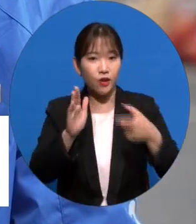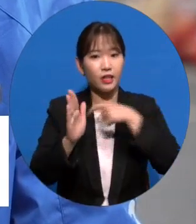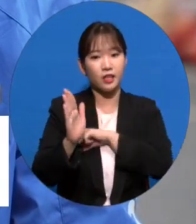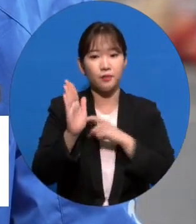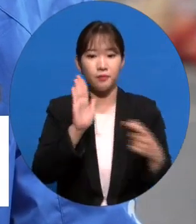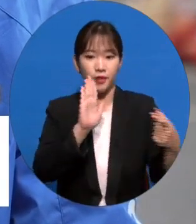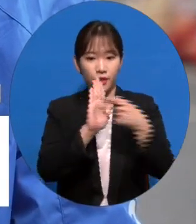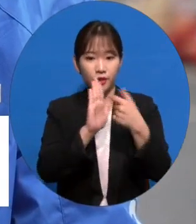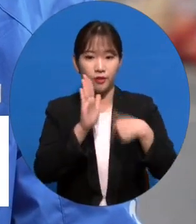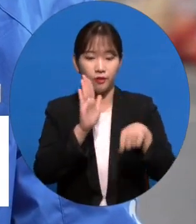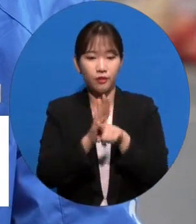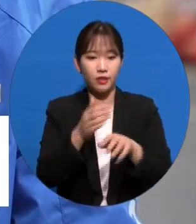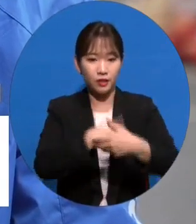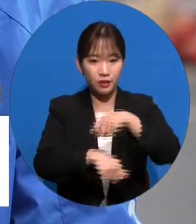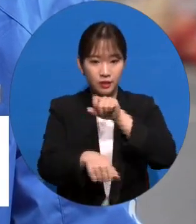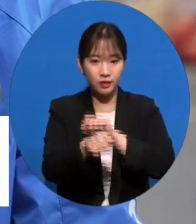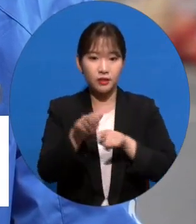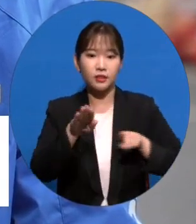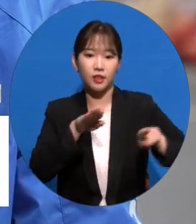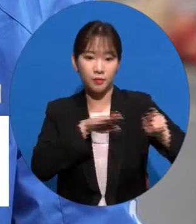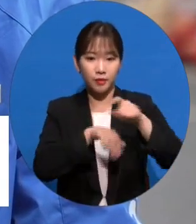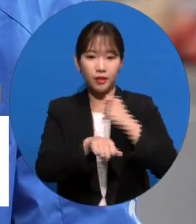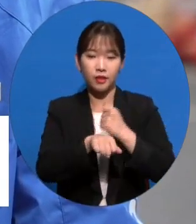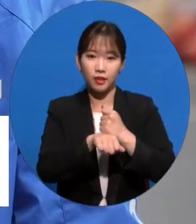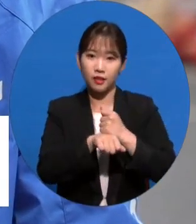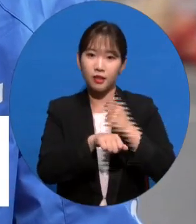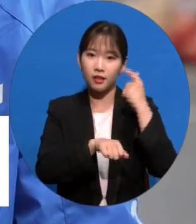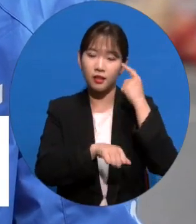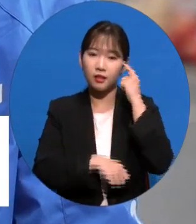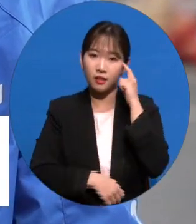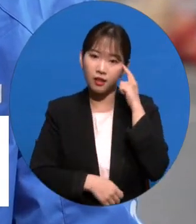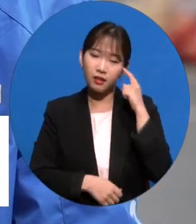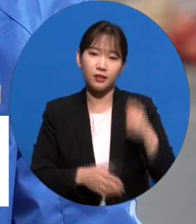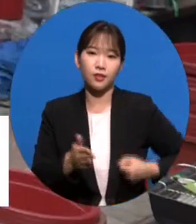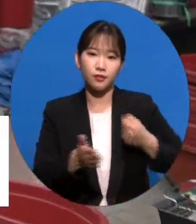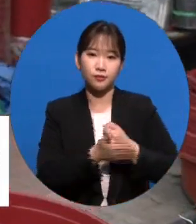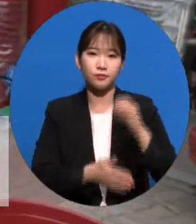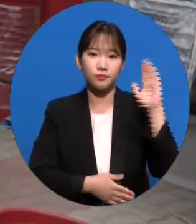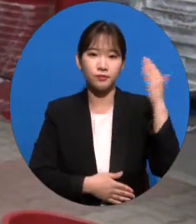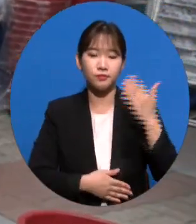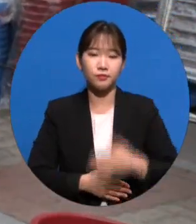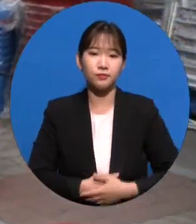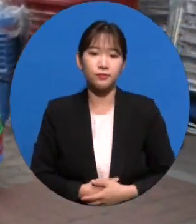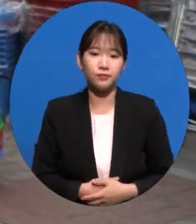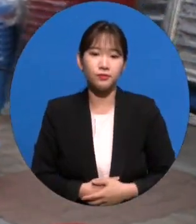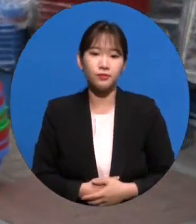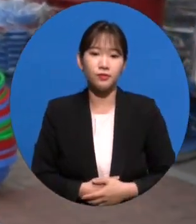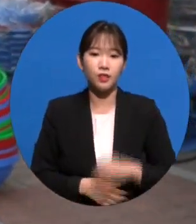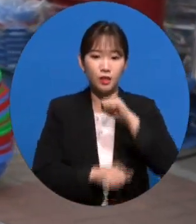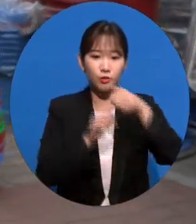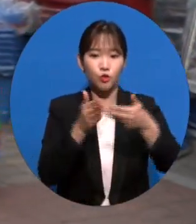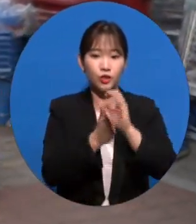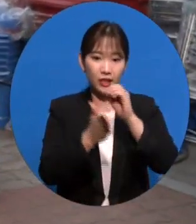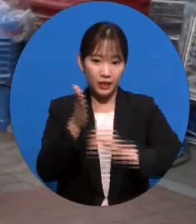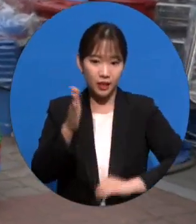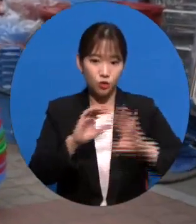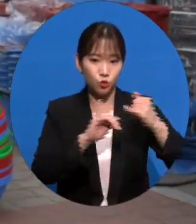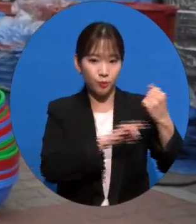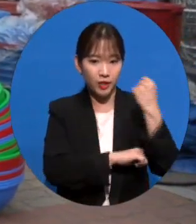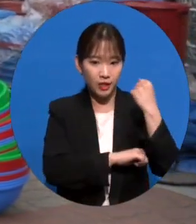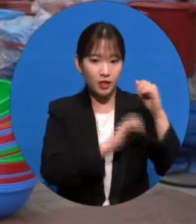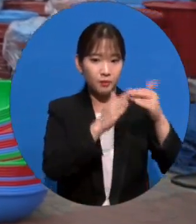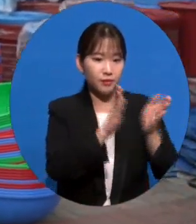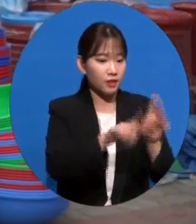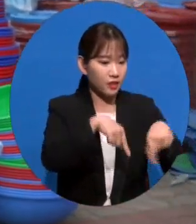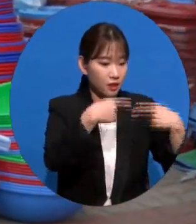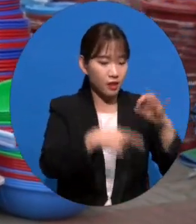세우도록 적극적으로 앞장서야겠다는 결심을 하게 되었습니다. 민주당을 탈당해 국민의힘 후보로